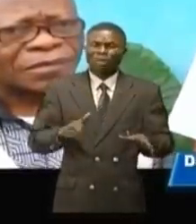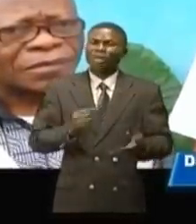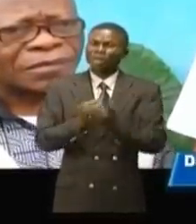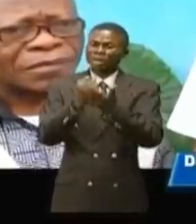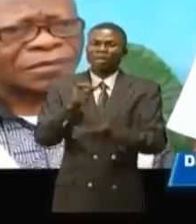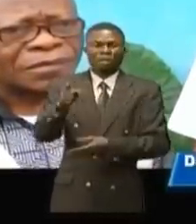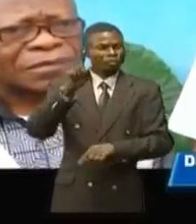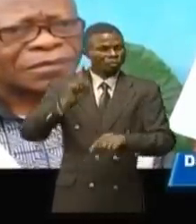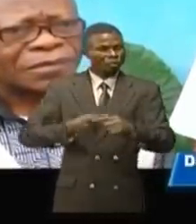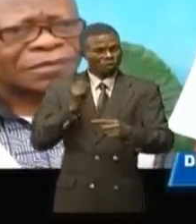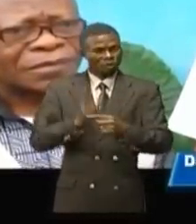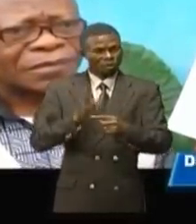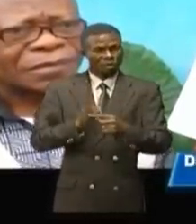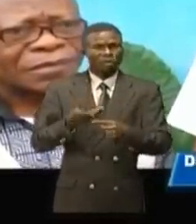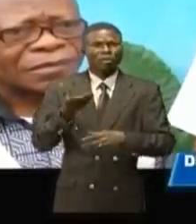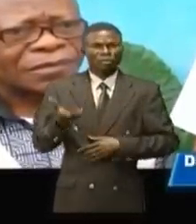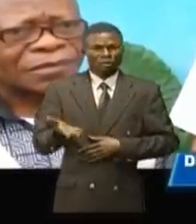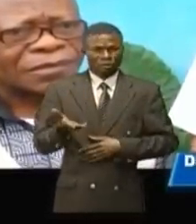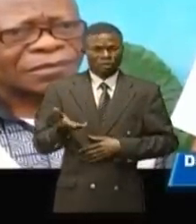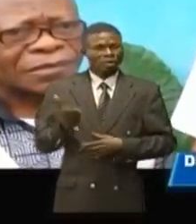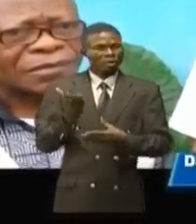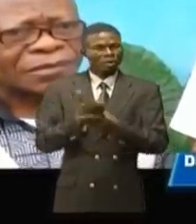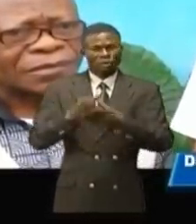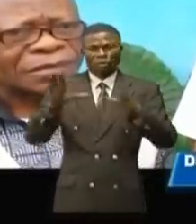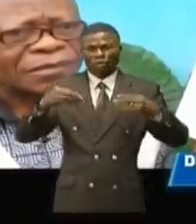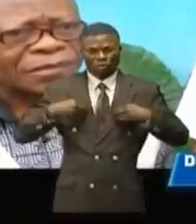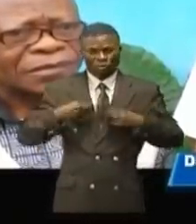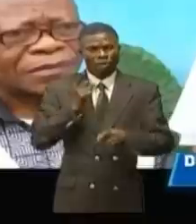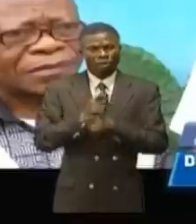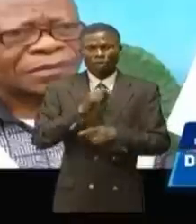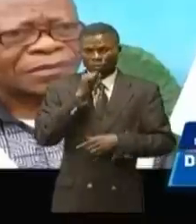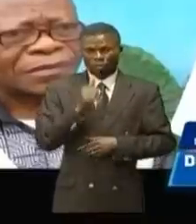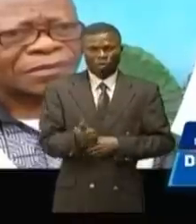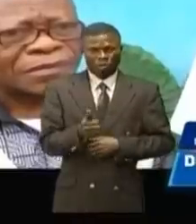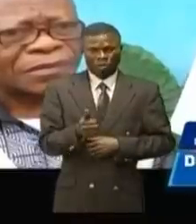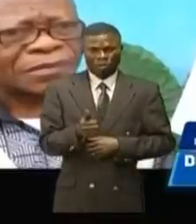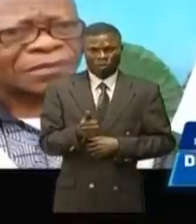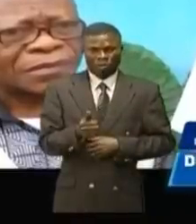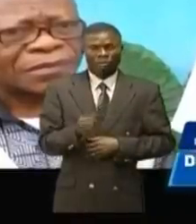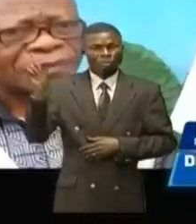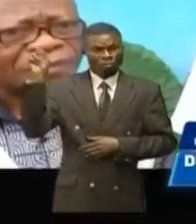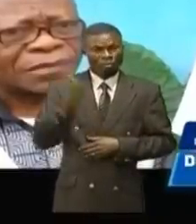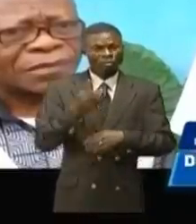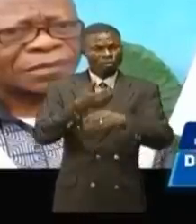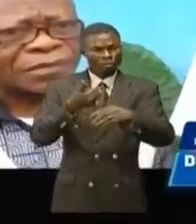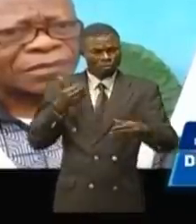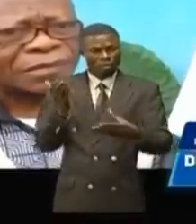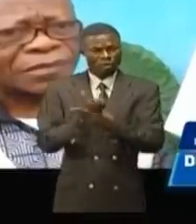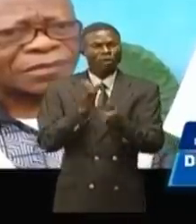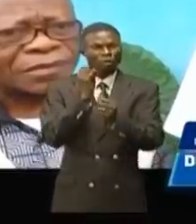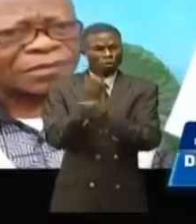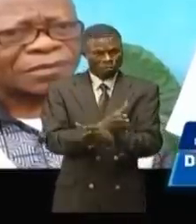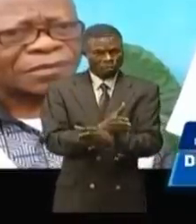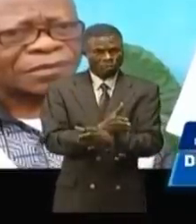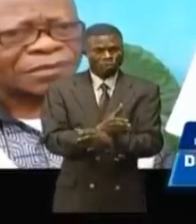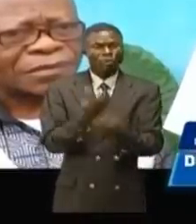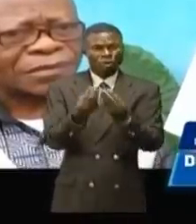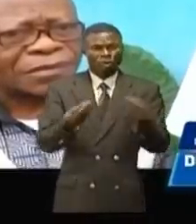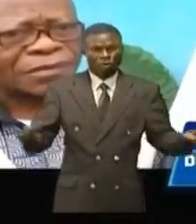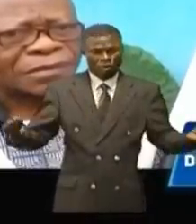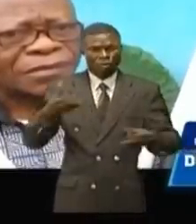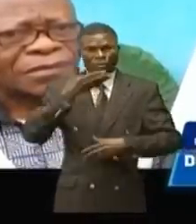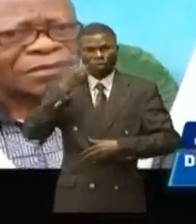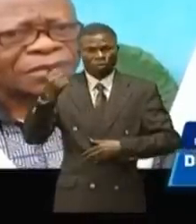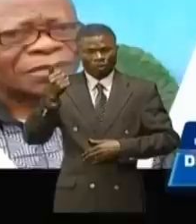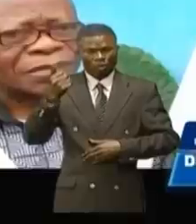avoir son dossier pris ici. Donc, venir à temps avec un dossier complet, c'est la solution, parce